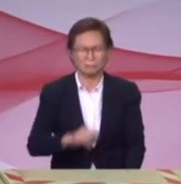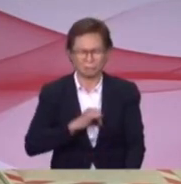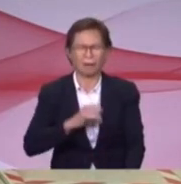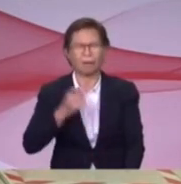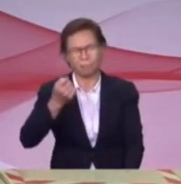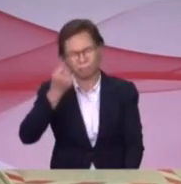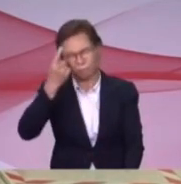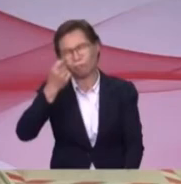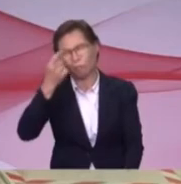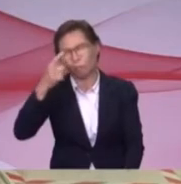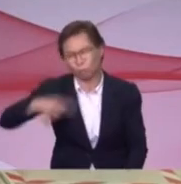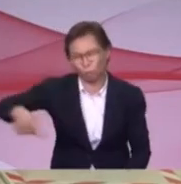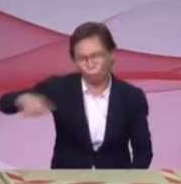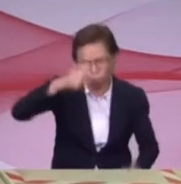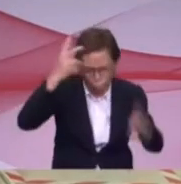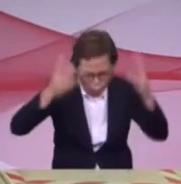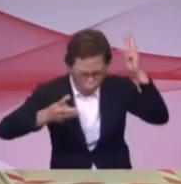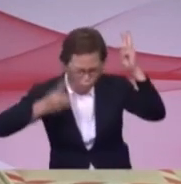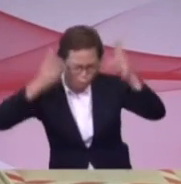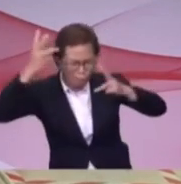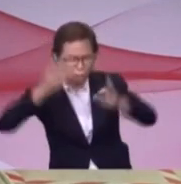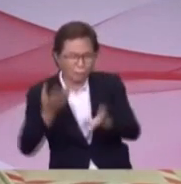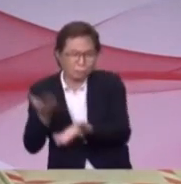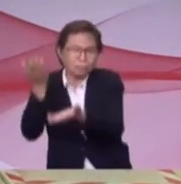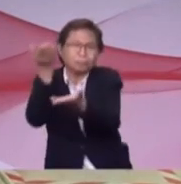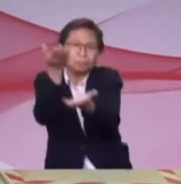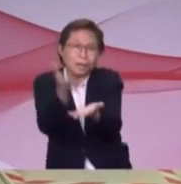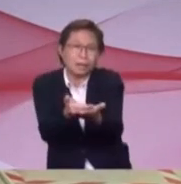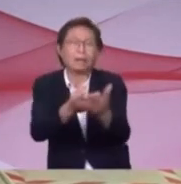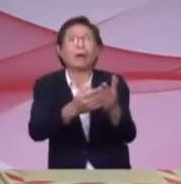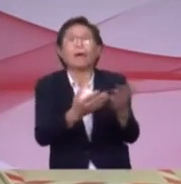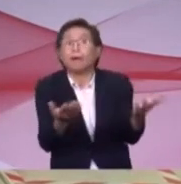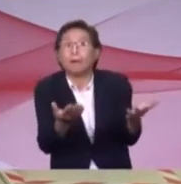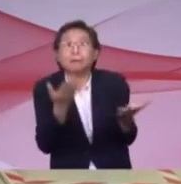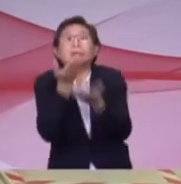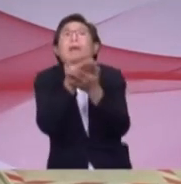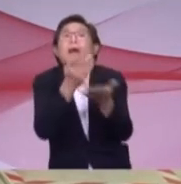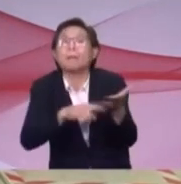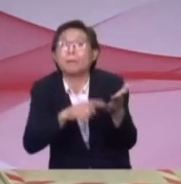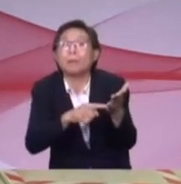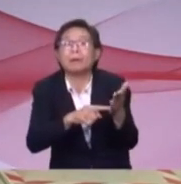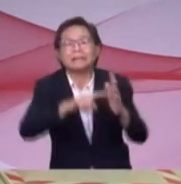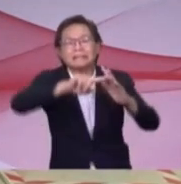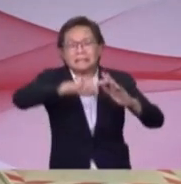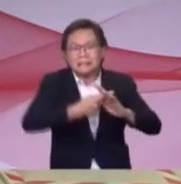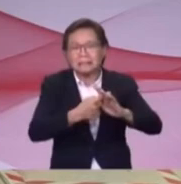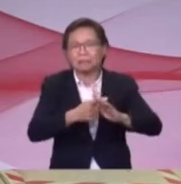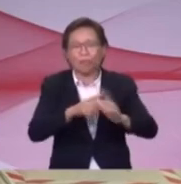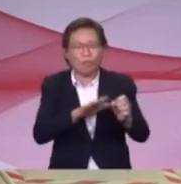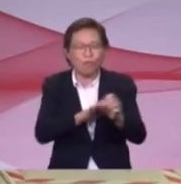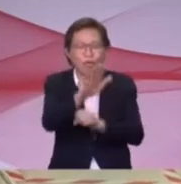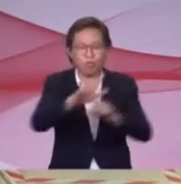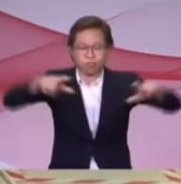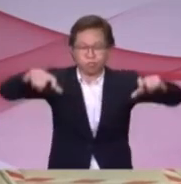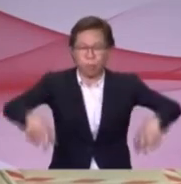ramai yang bimbang dan mencadangkan supaya dilaksanakan total lockdown